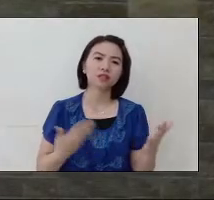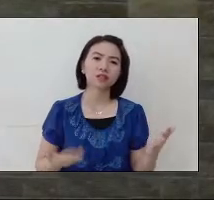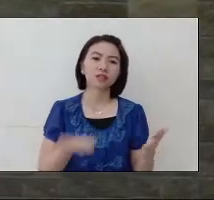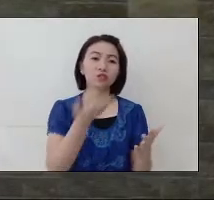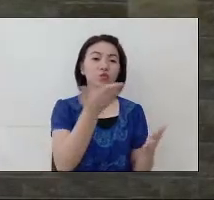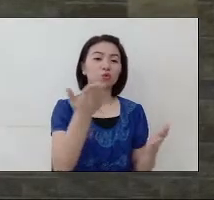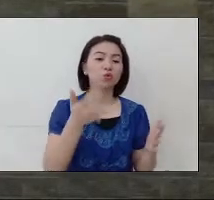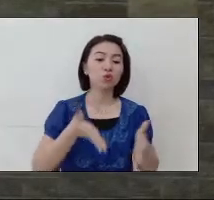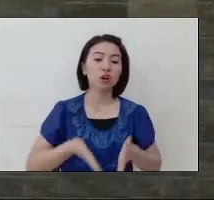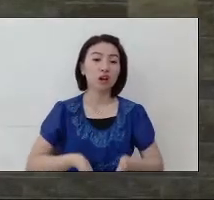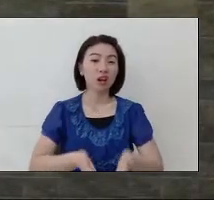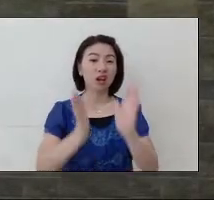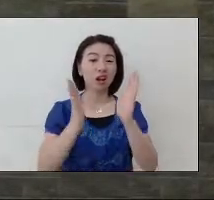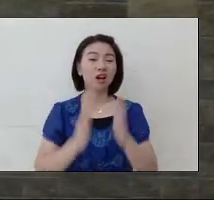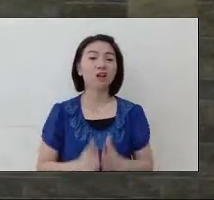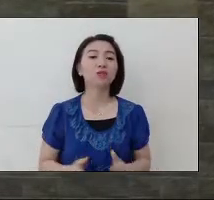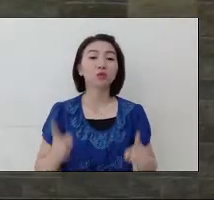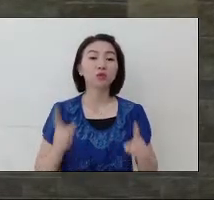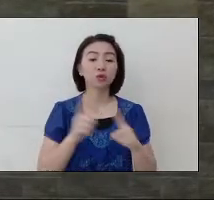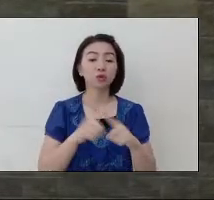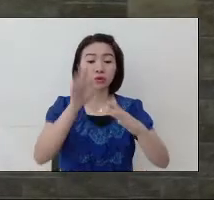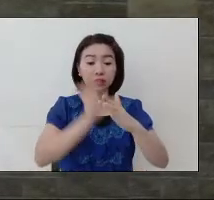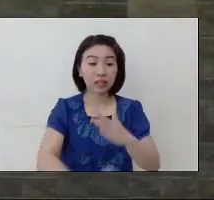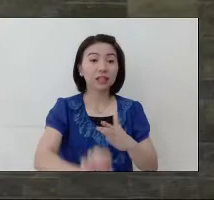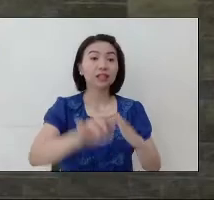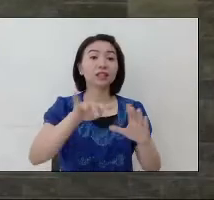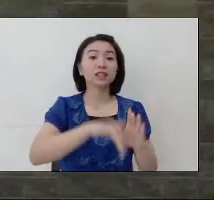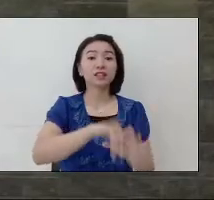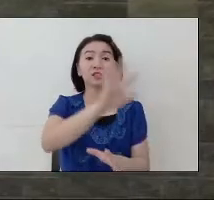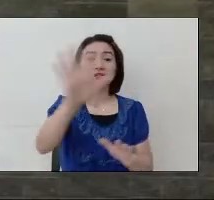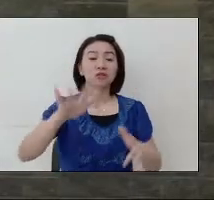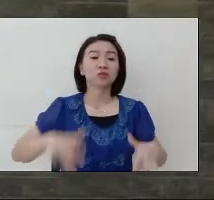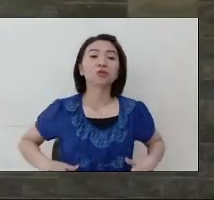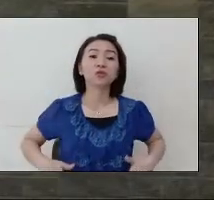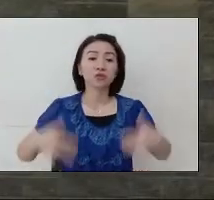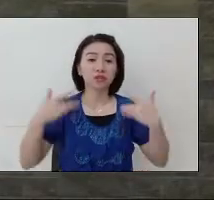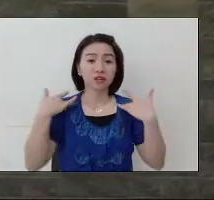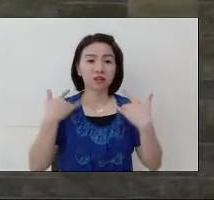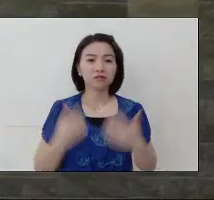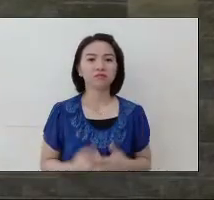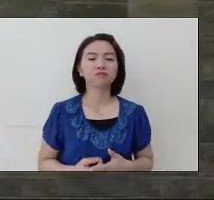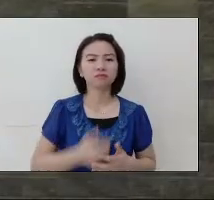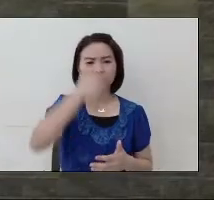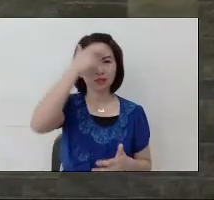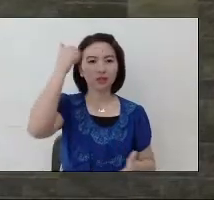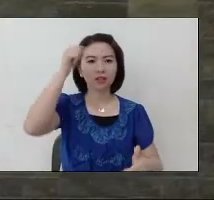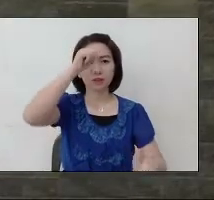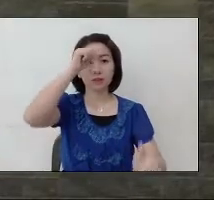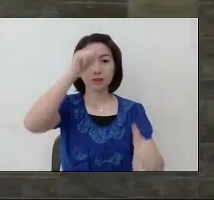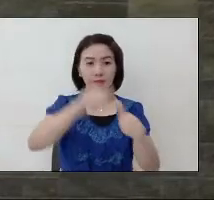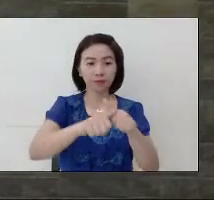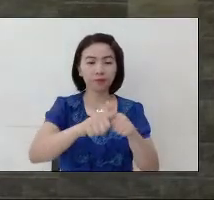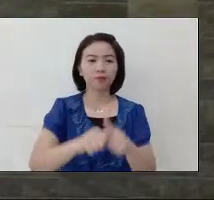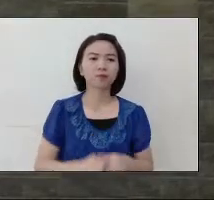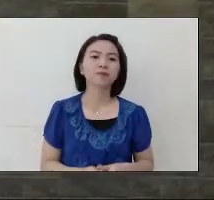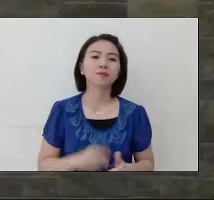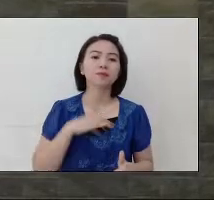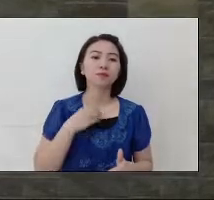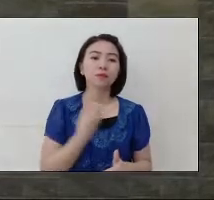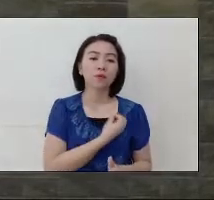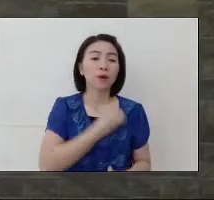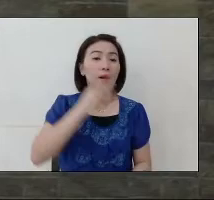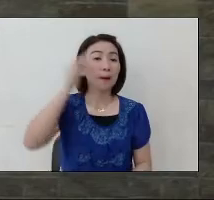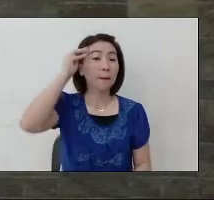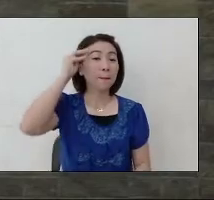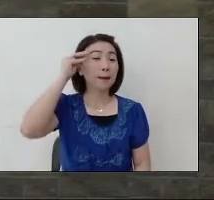iyong privacy, because our mind is our private is a private matter.